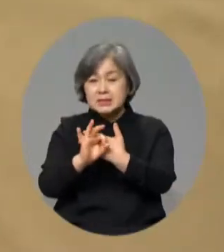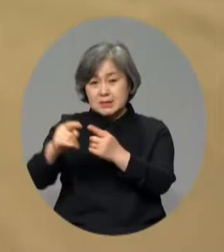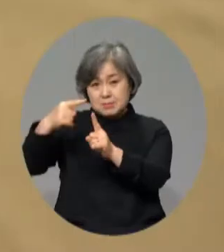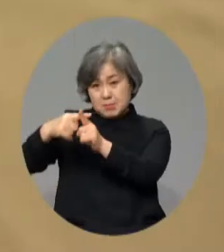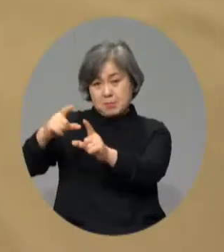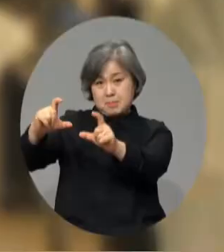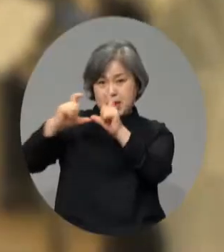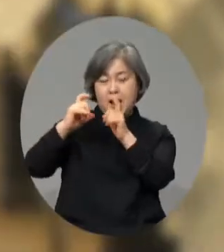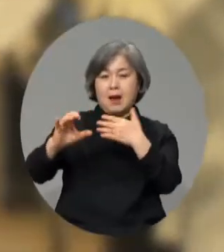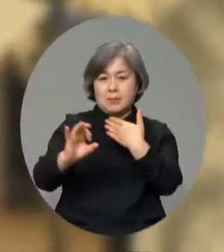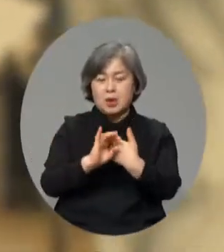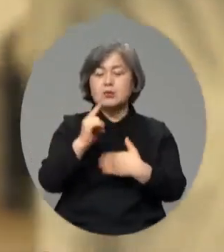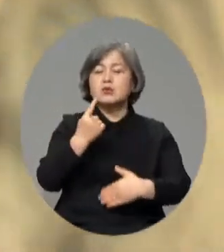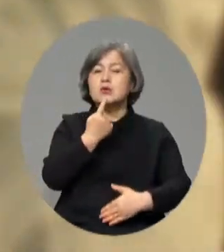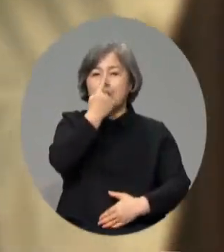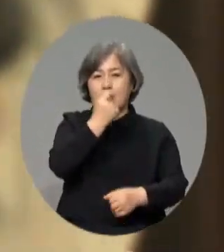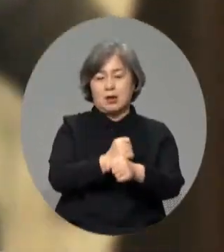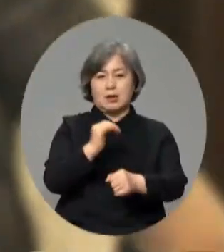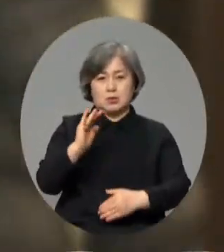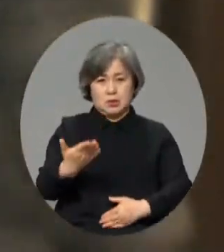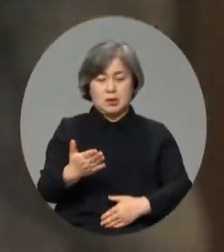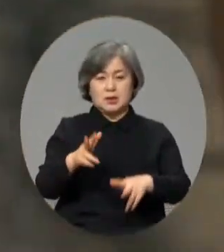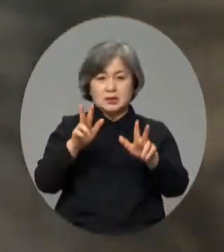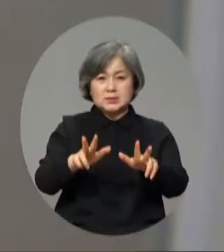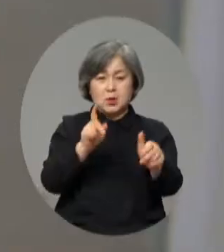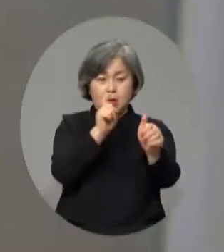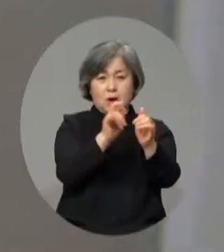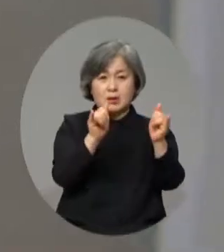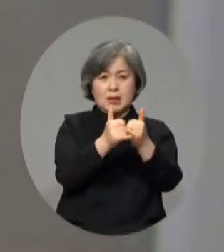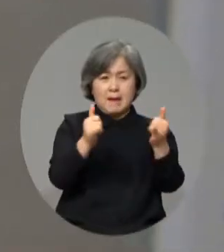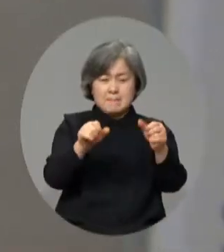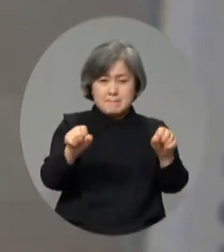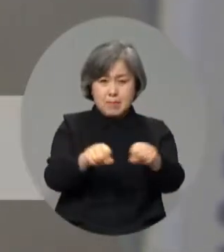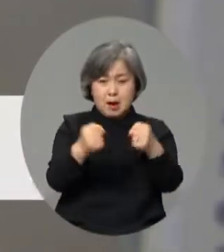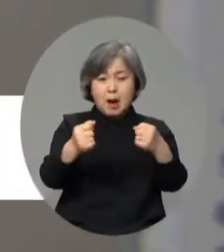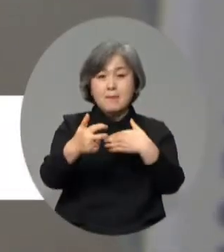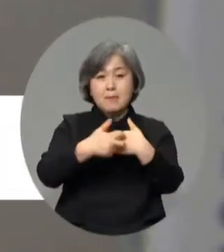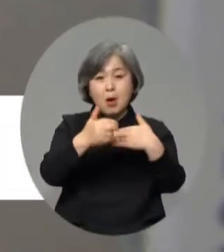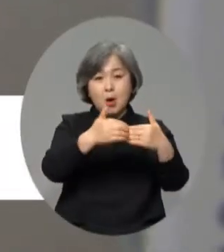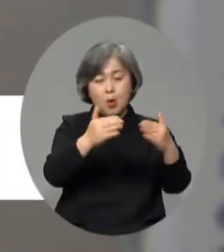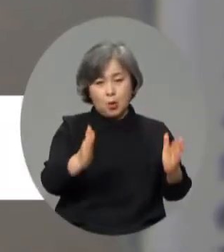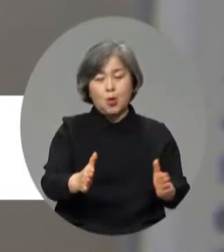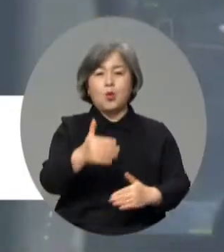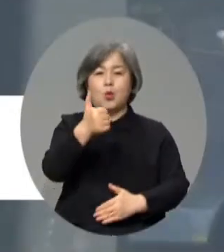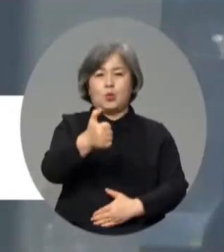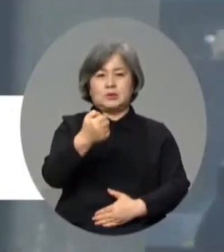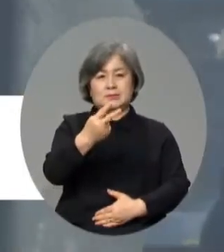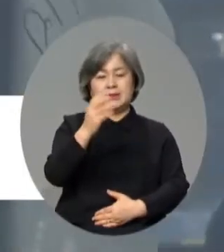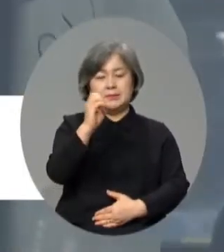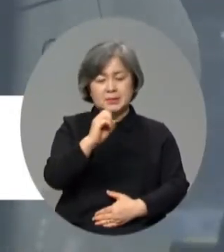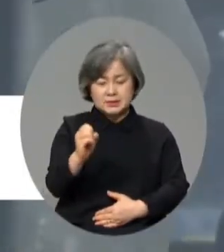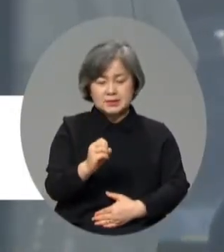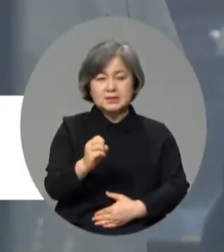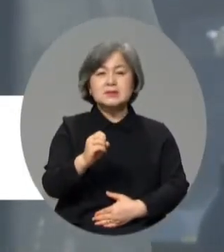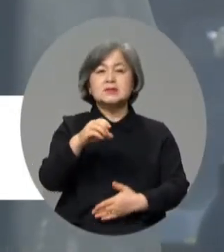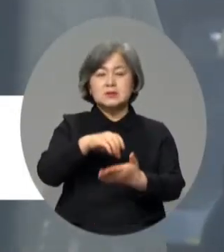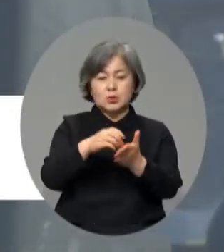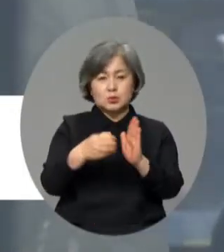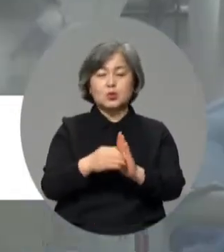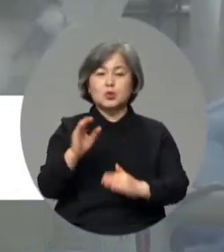pcr 검사가 가능합니다 현재 확진 자극 중에도 병상 가동률은 52% 수준에 머물고